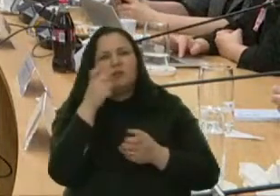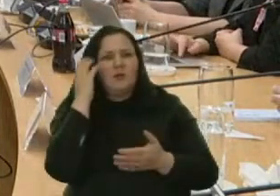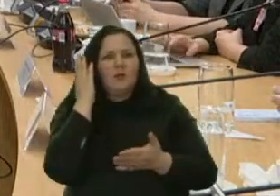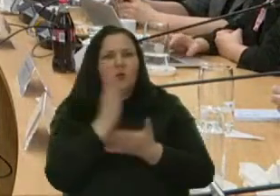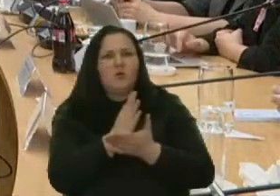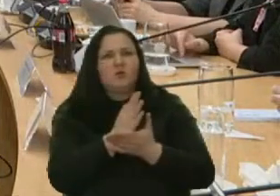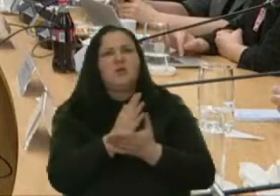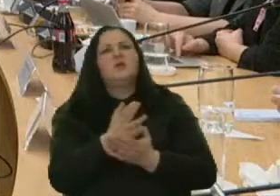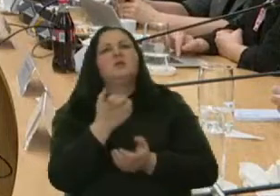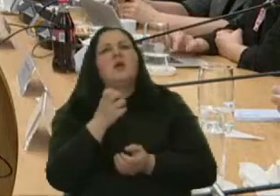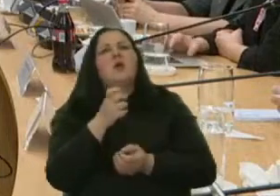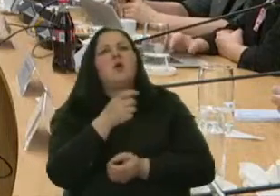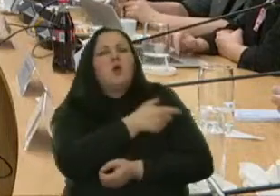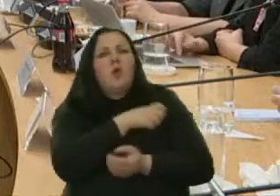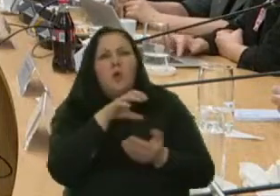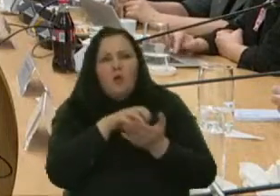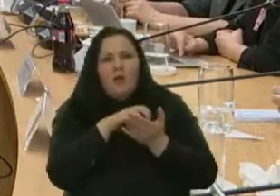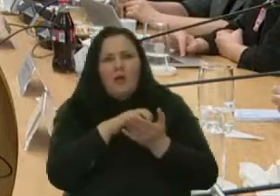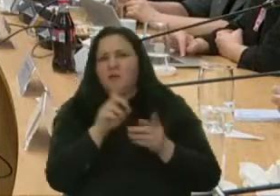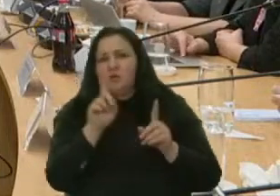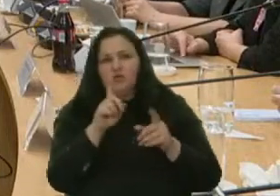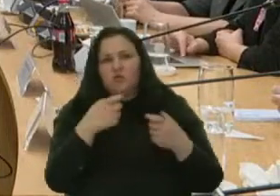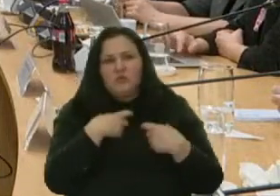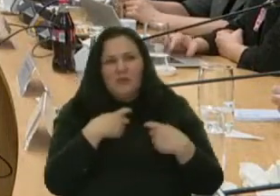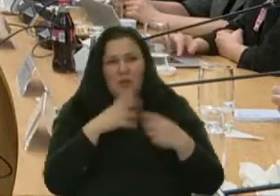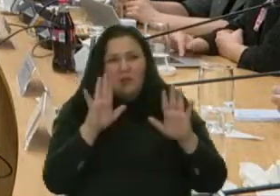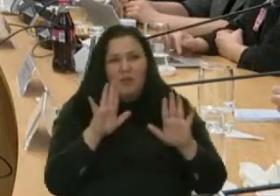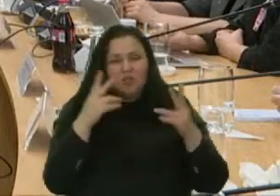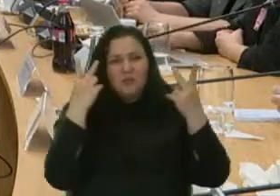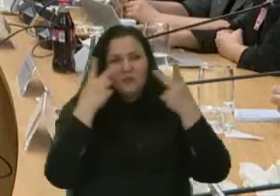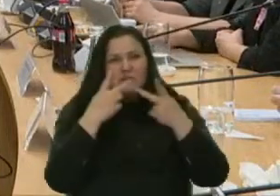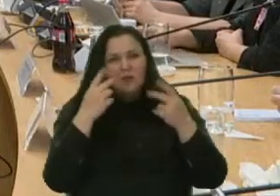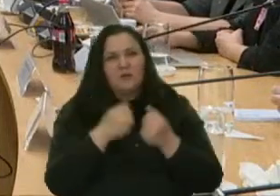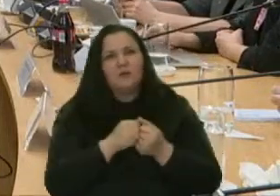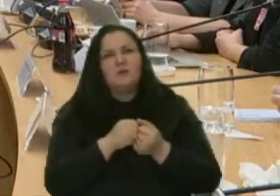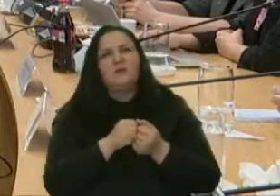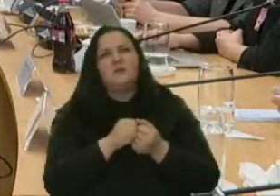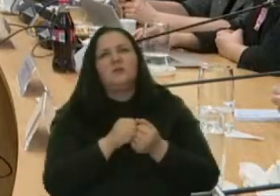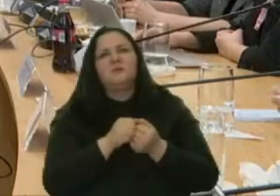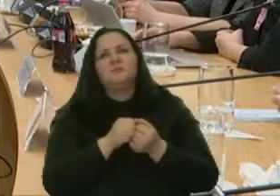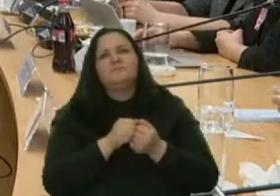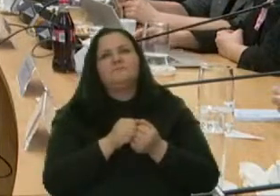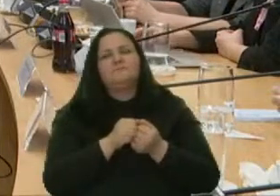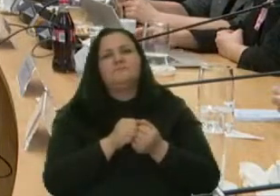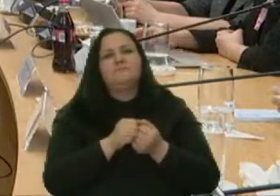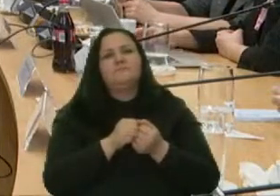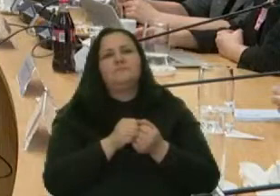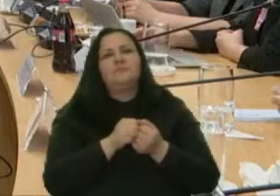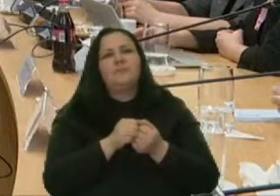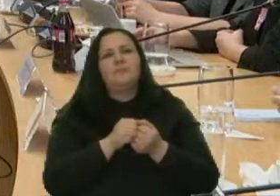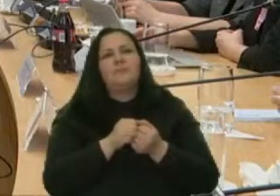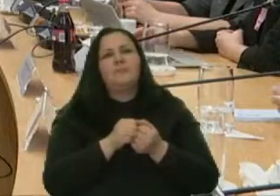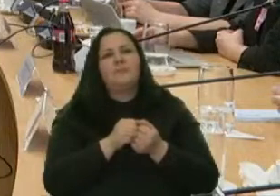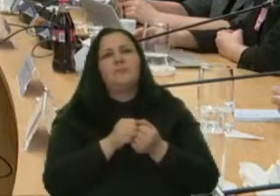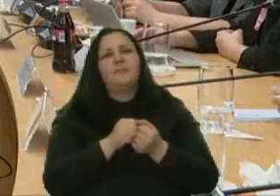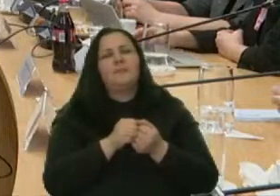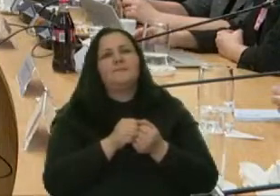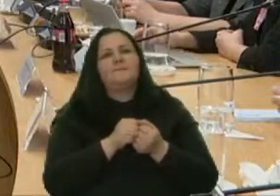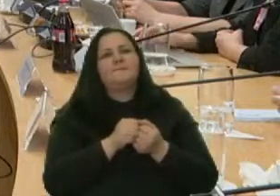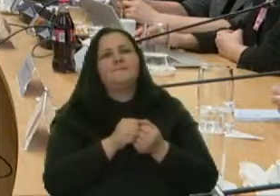local celor care lucrează asta spuneți dumneavoastră nu se poate și dacă î permiteți părerea se vor crea din nou